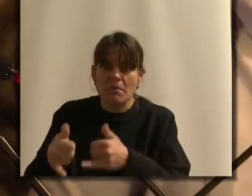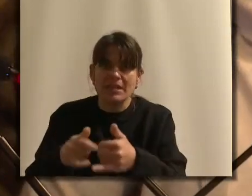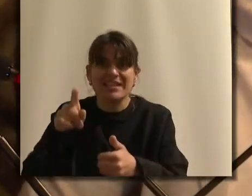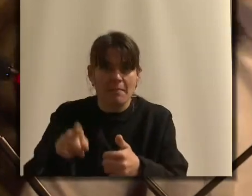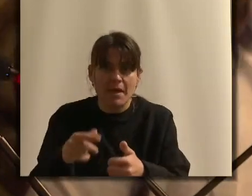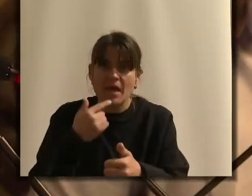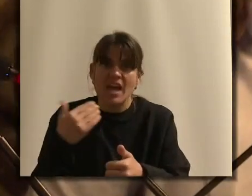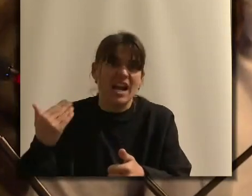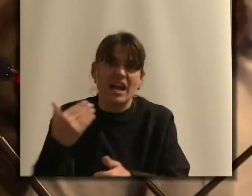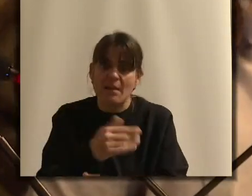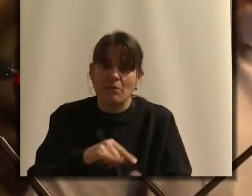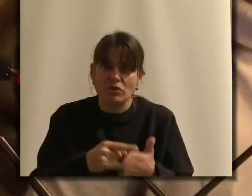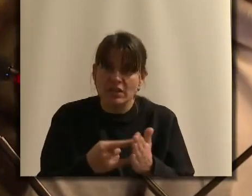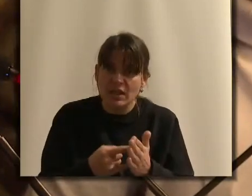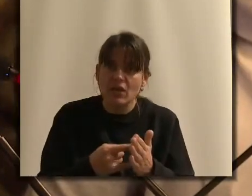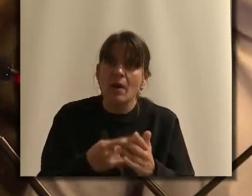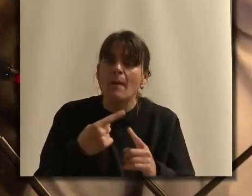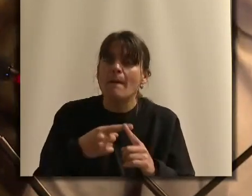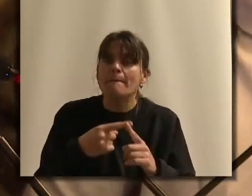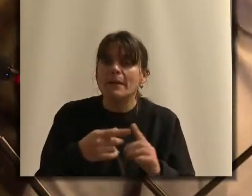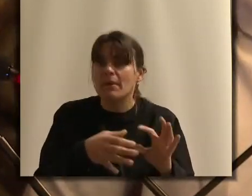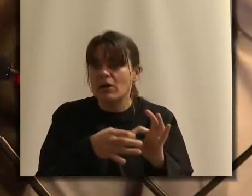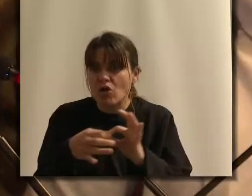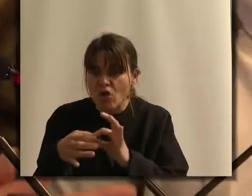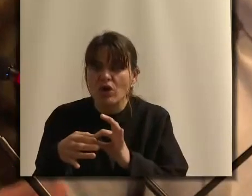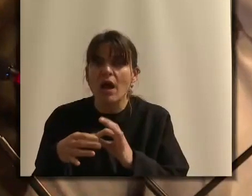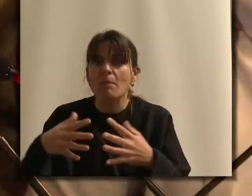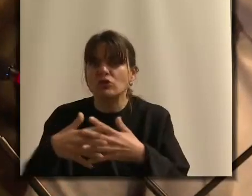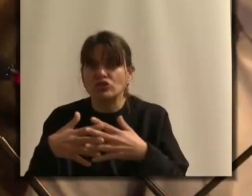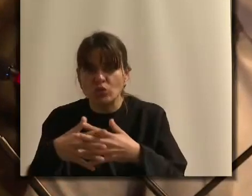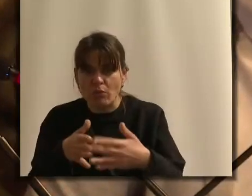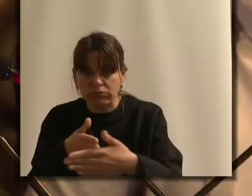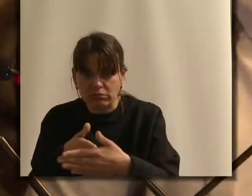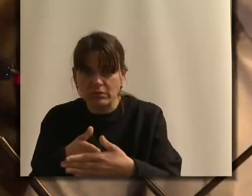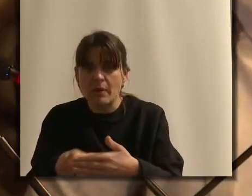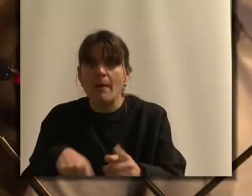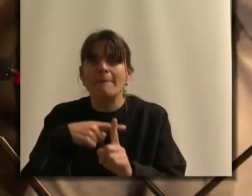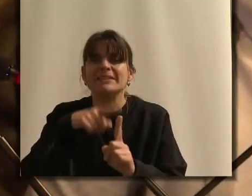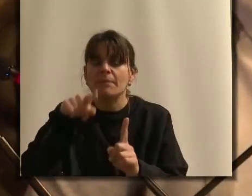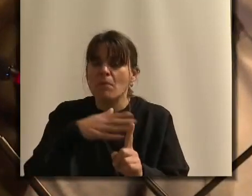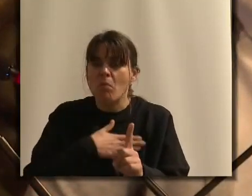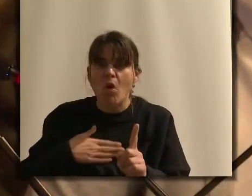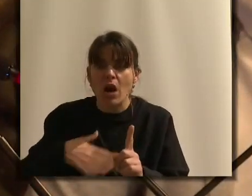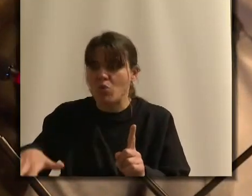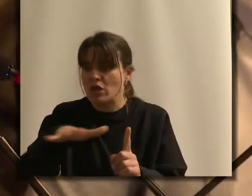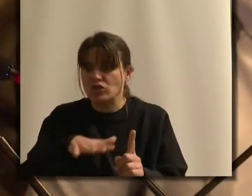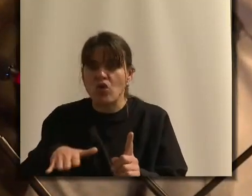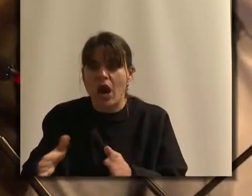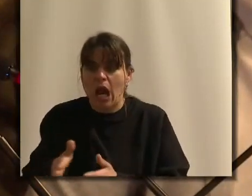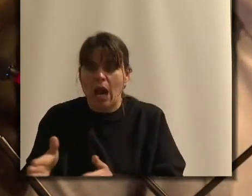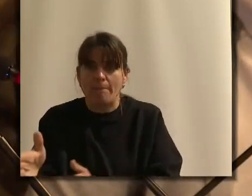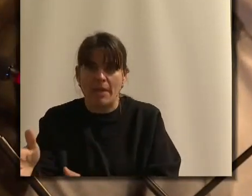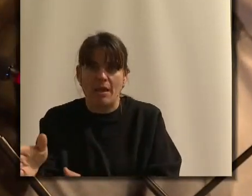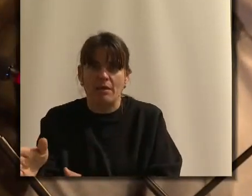només perquè fa referència a aquesta infraestructura que s'interfereix, sinó a més a més replanteja en un traçat alternatiu. Per